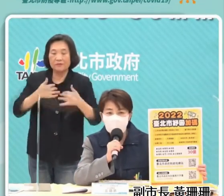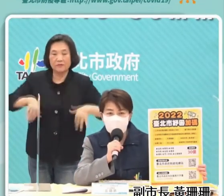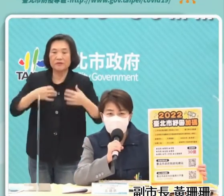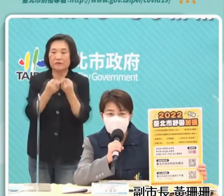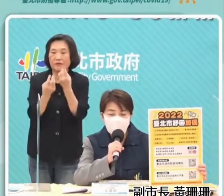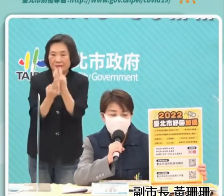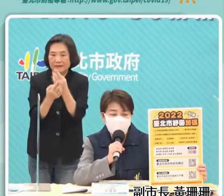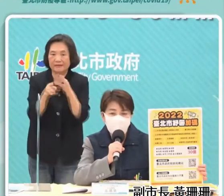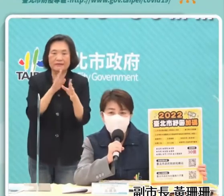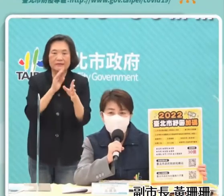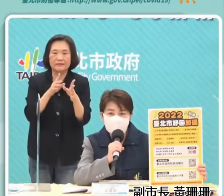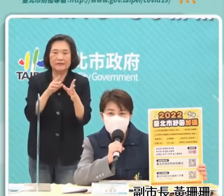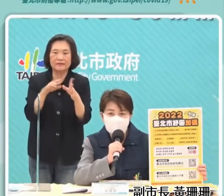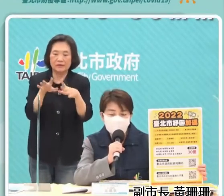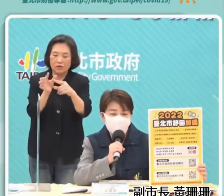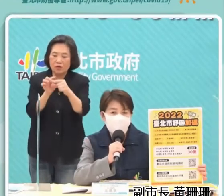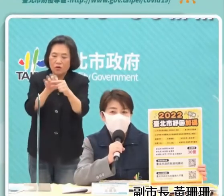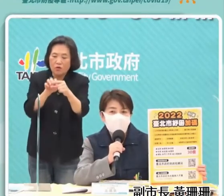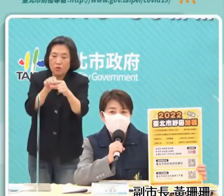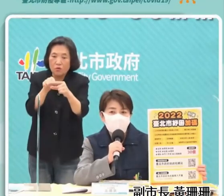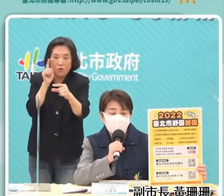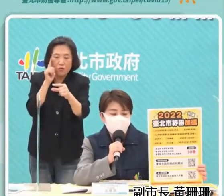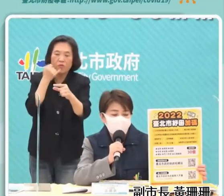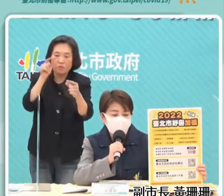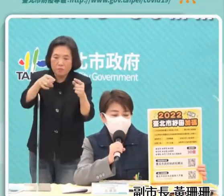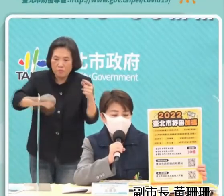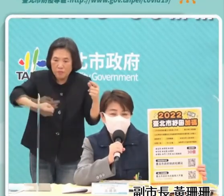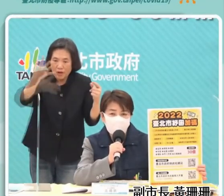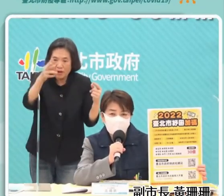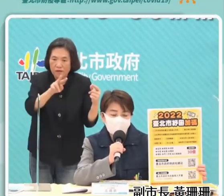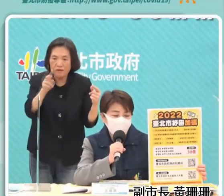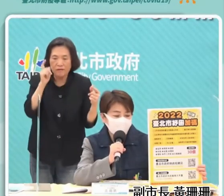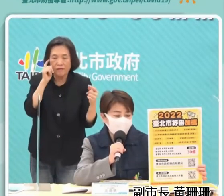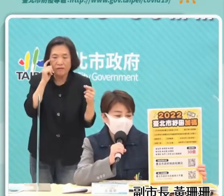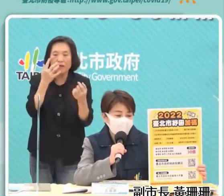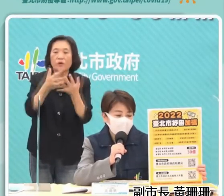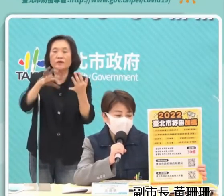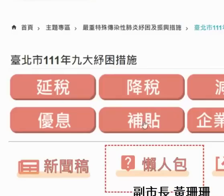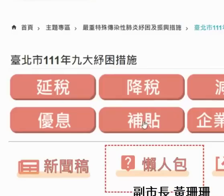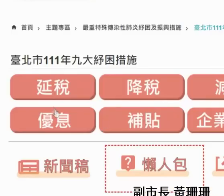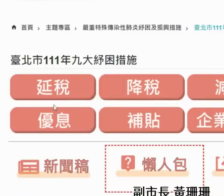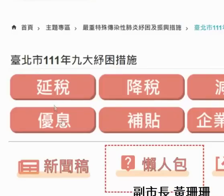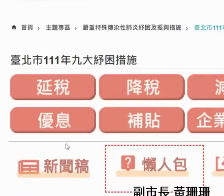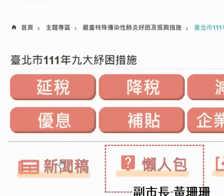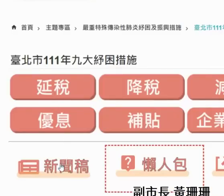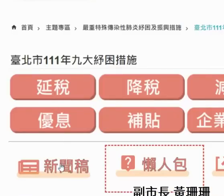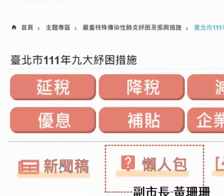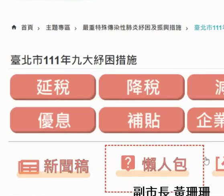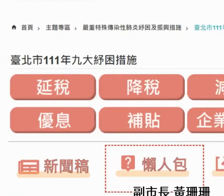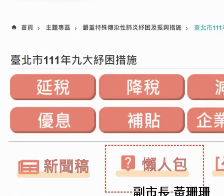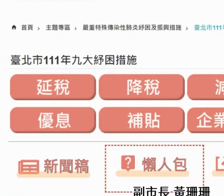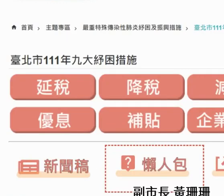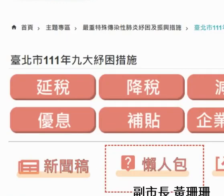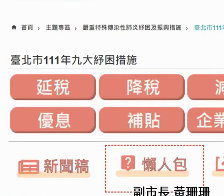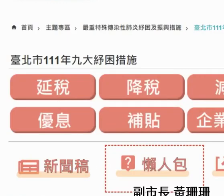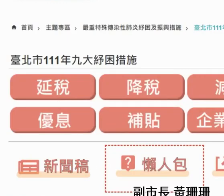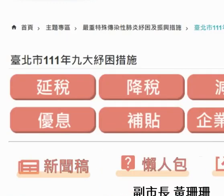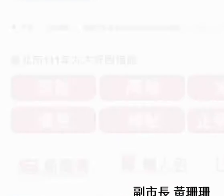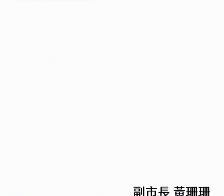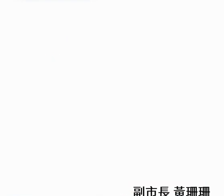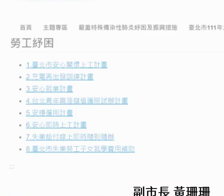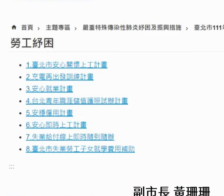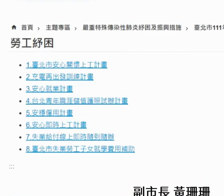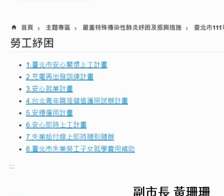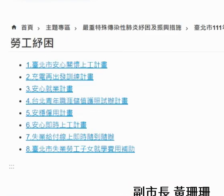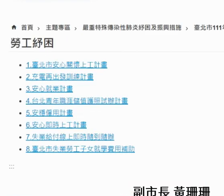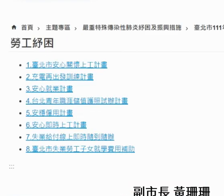code 就可以看到所有的纾困方案。这是一个 QR code。那另外一般的民众刚刚讲的这些对象，如果